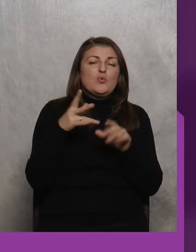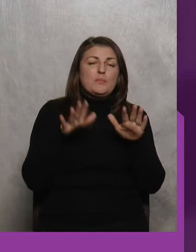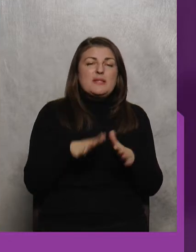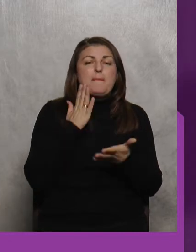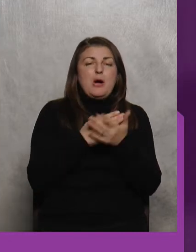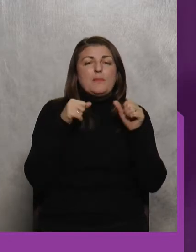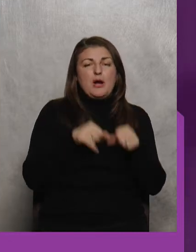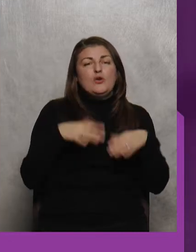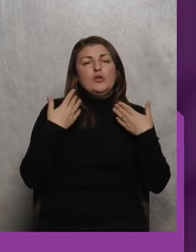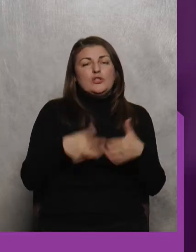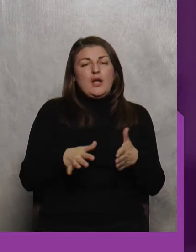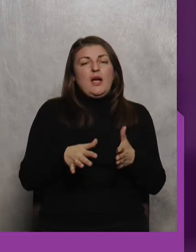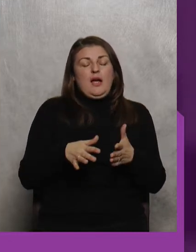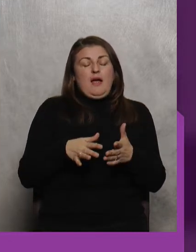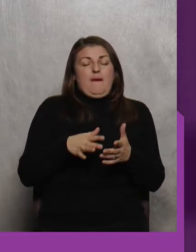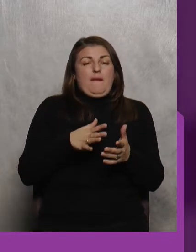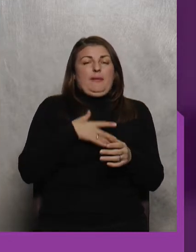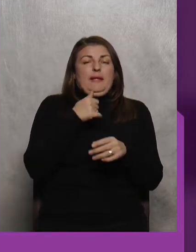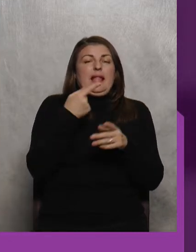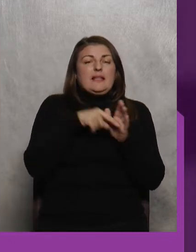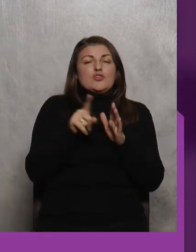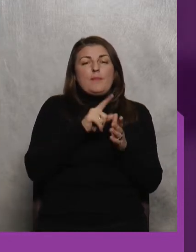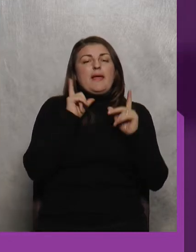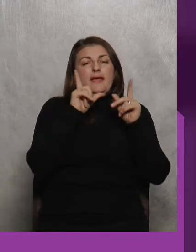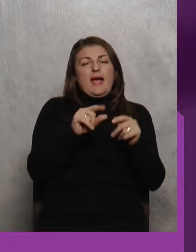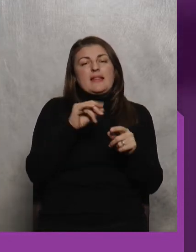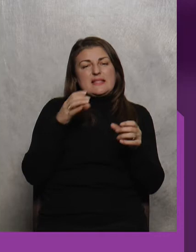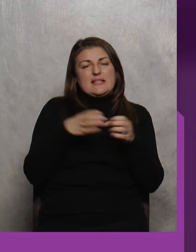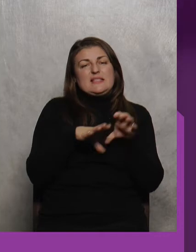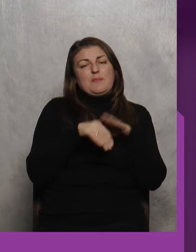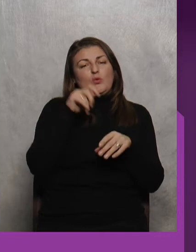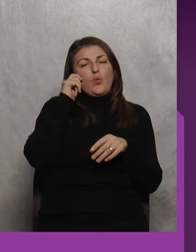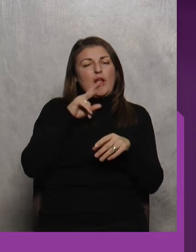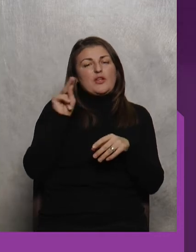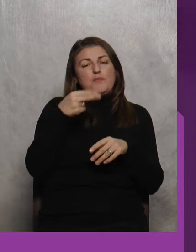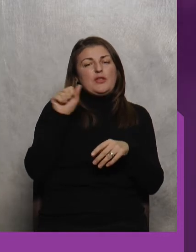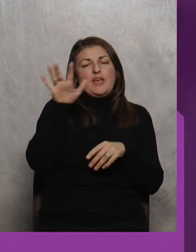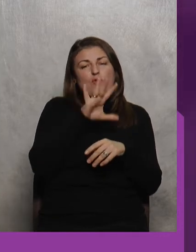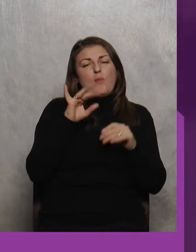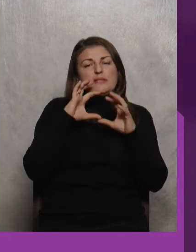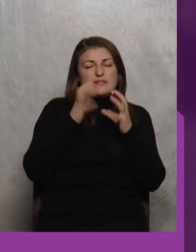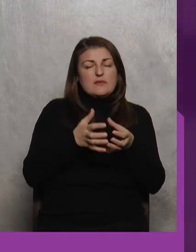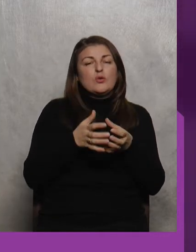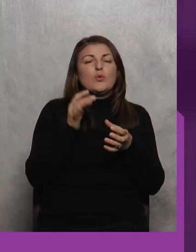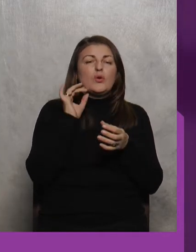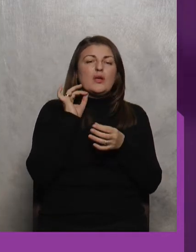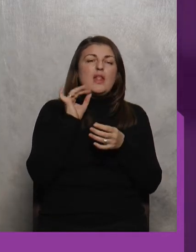право вже претендувати на те, щоб їхати за збірну України на чемпіонат Європи і світу